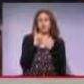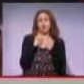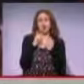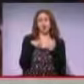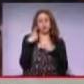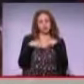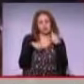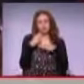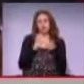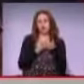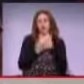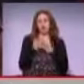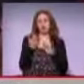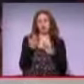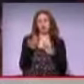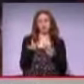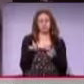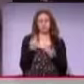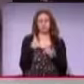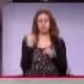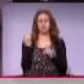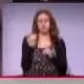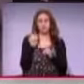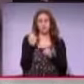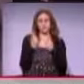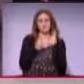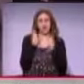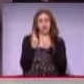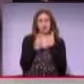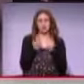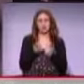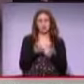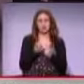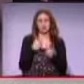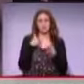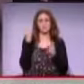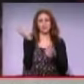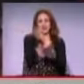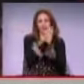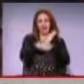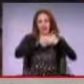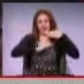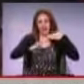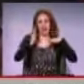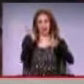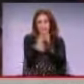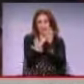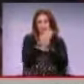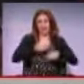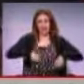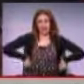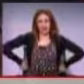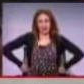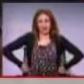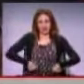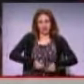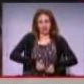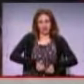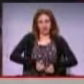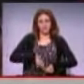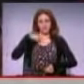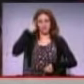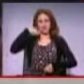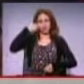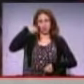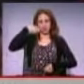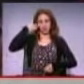بيشوفها بتخنق عليه، يعني مثلا اول مره كنت بلعب كاراتيه وخدت حزام اسود، وبعد كده اكتشفت ان